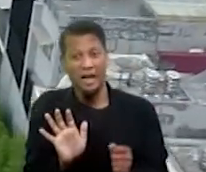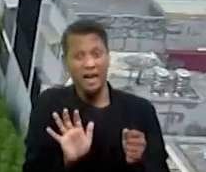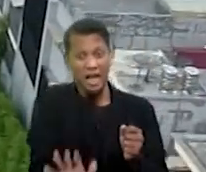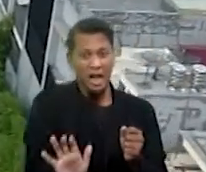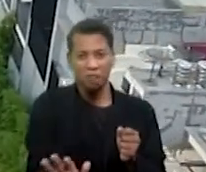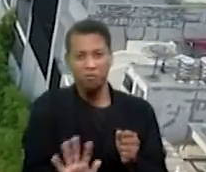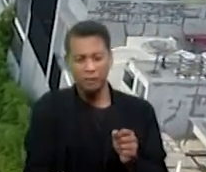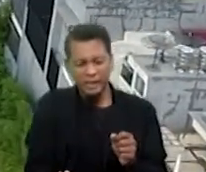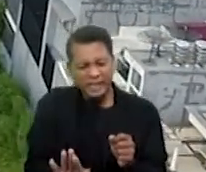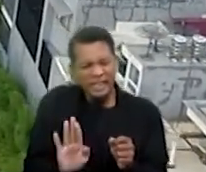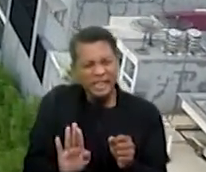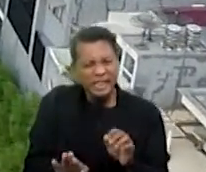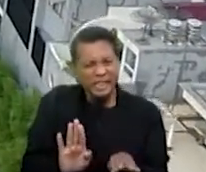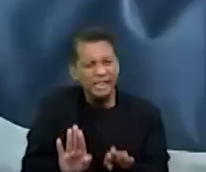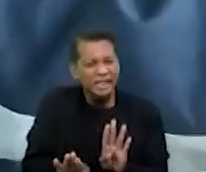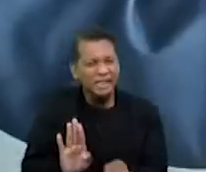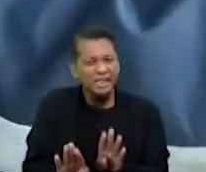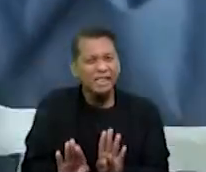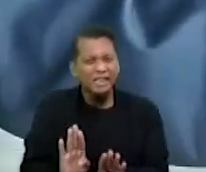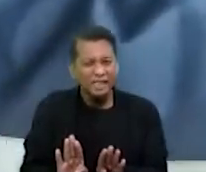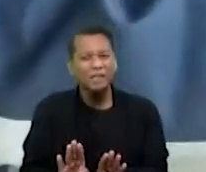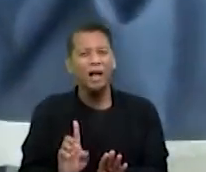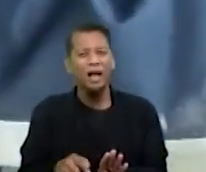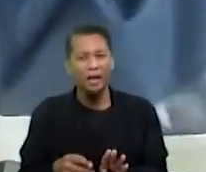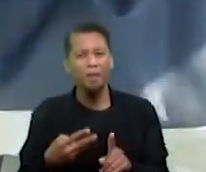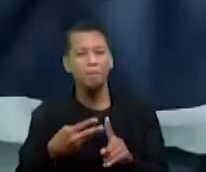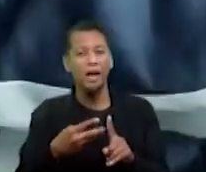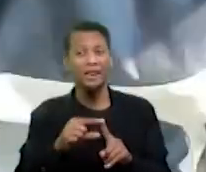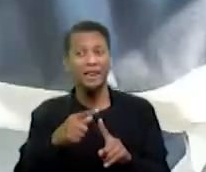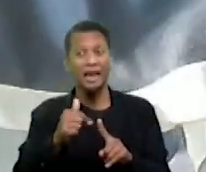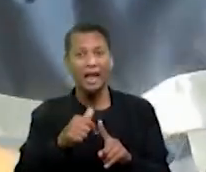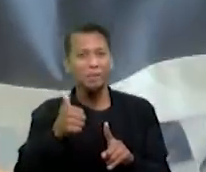atau meregen dari baterainya hingga baterai. Luar biasa ini, saya ke